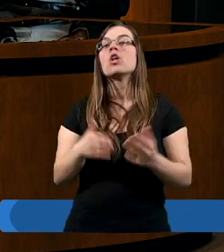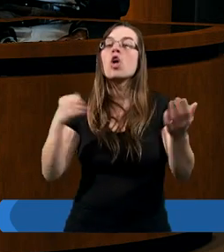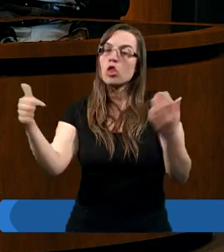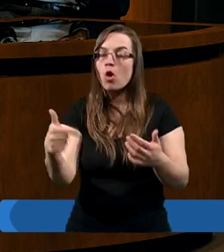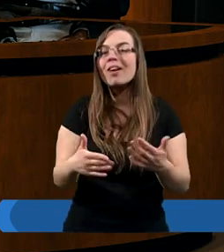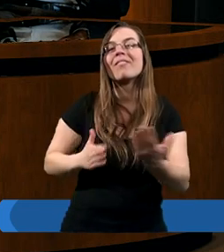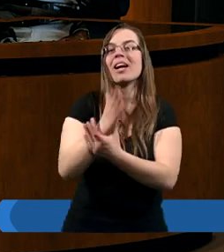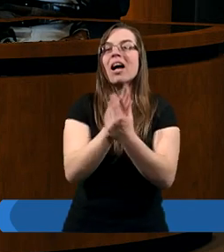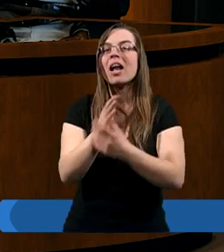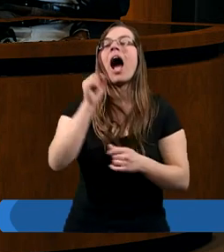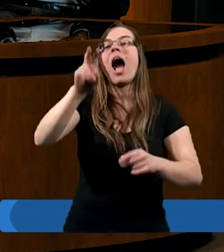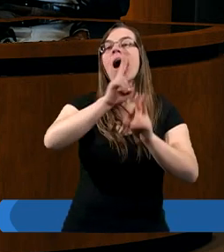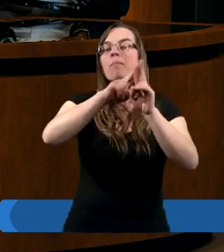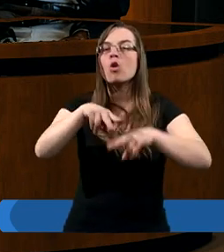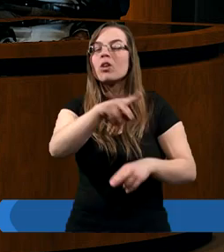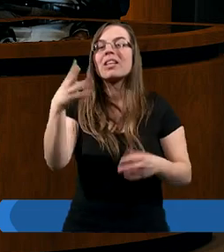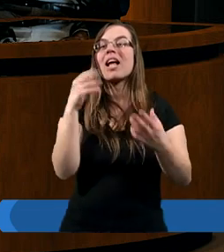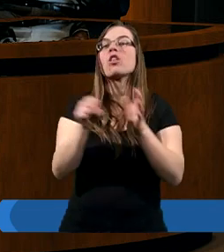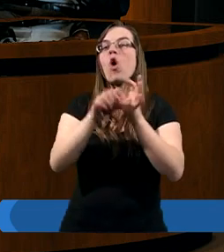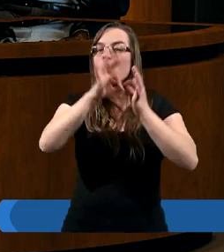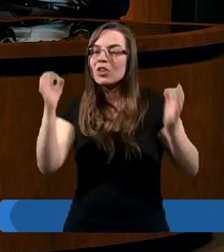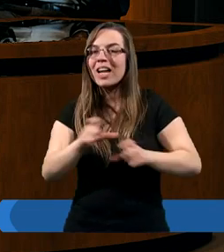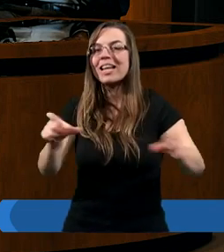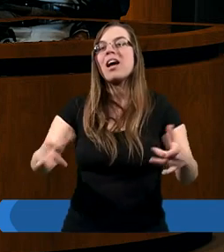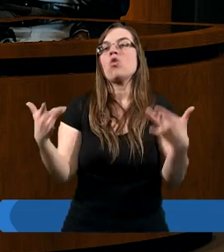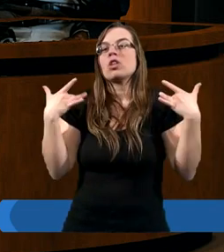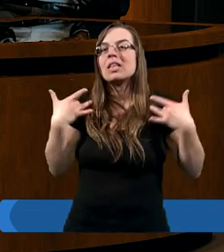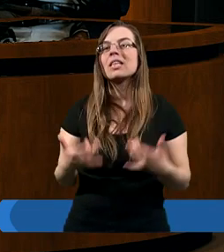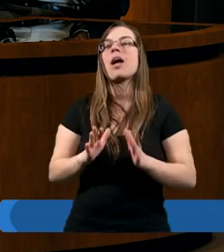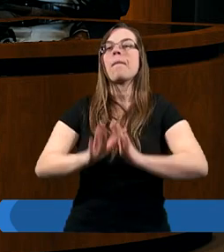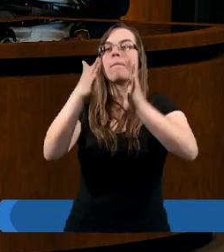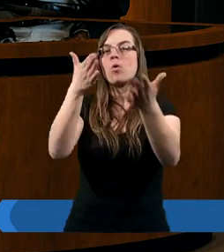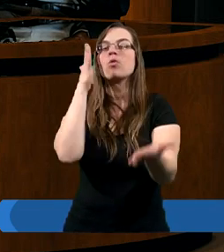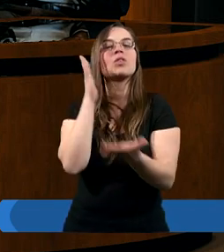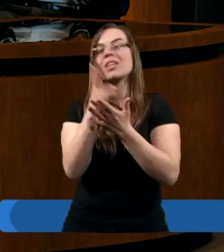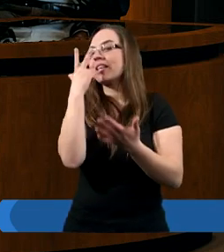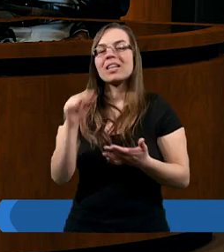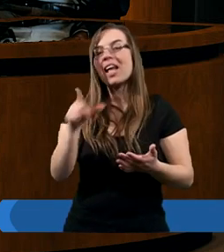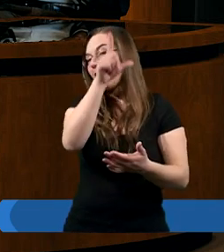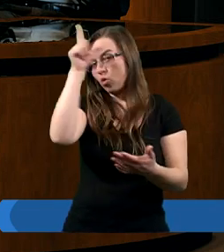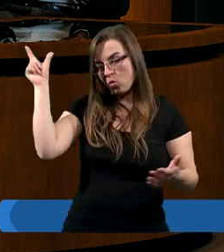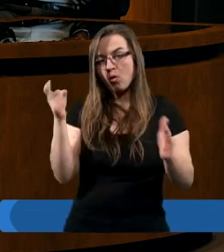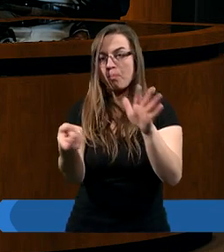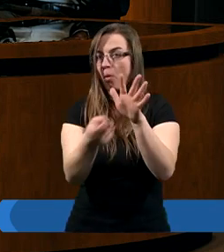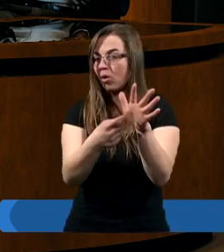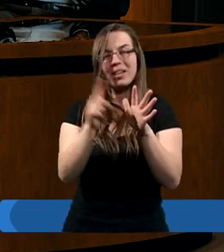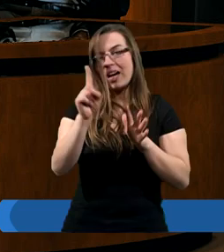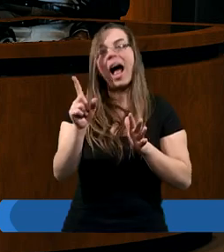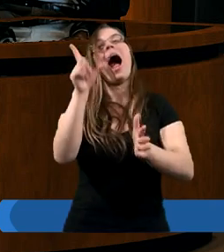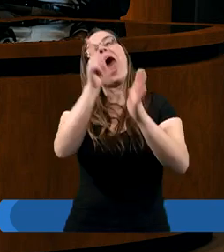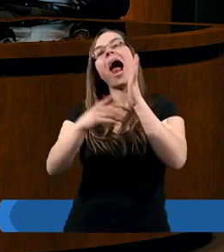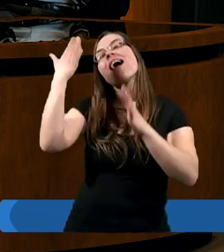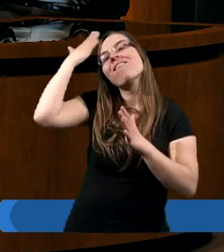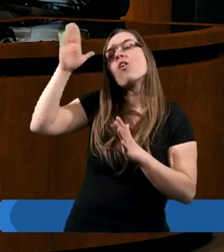dotyczący wierzących, aby pozostały czas doczesnego życia poświęcić już nie ludzkim pożądliwościom,